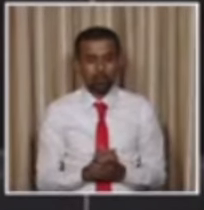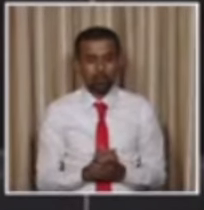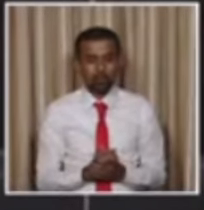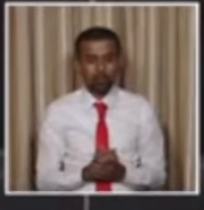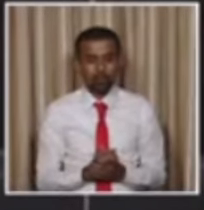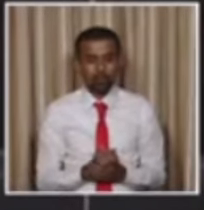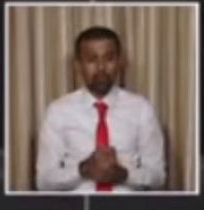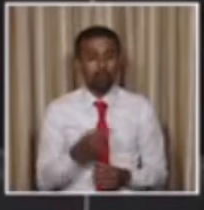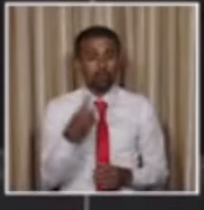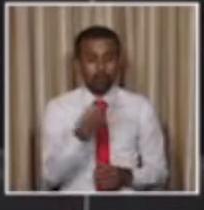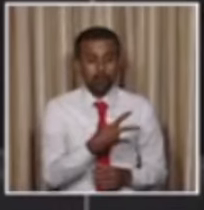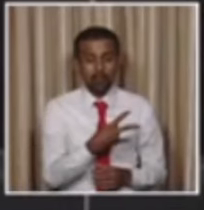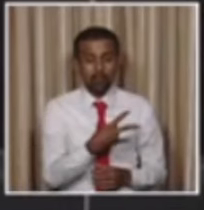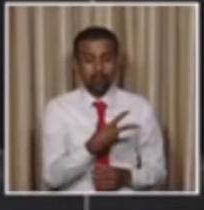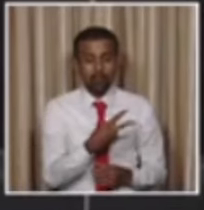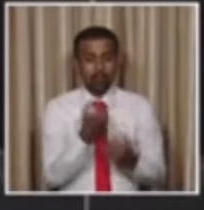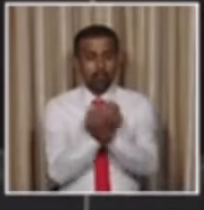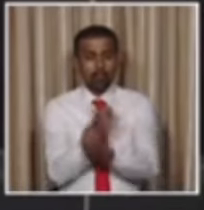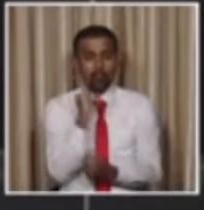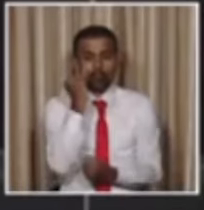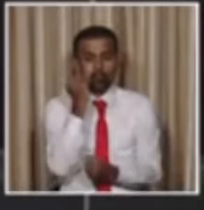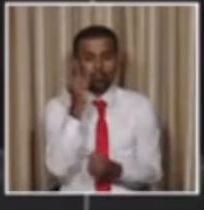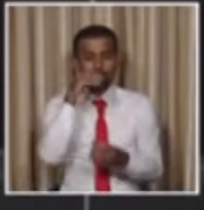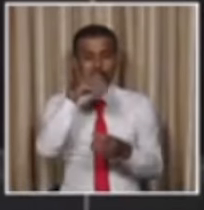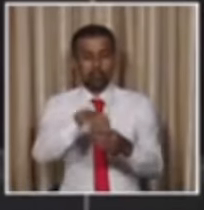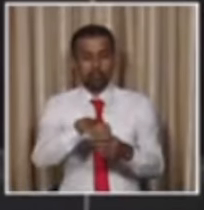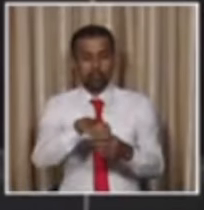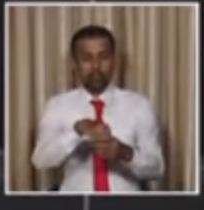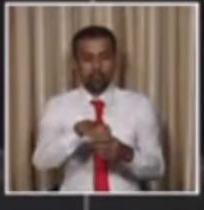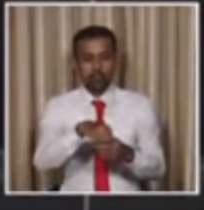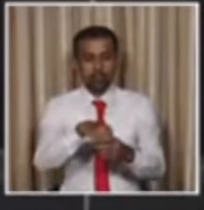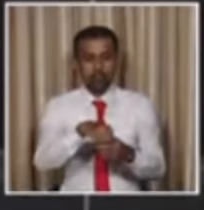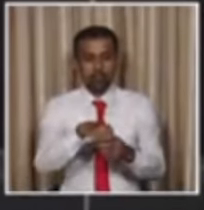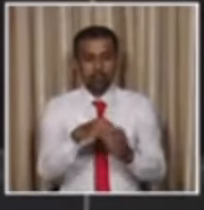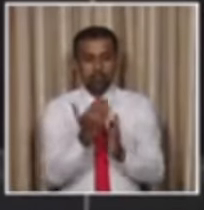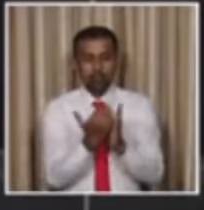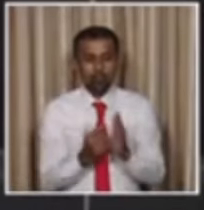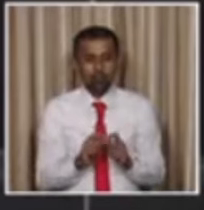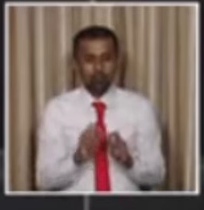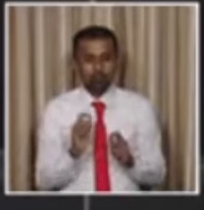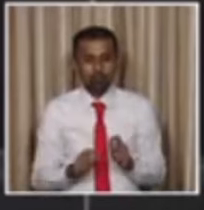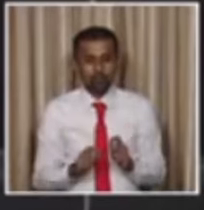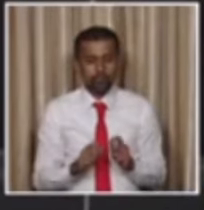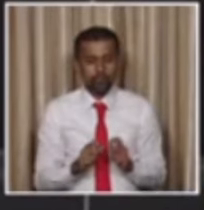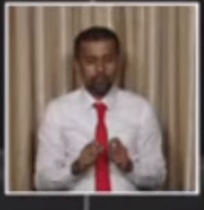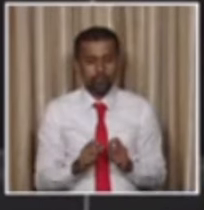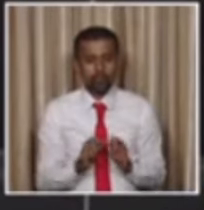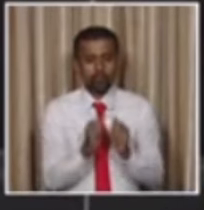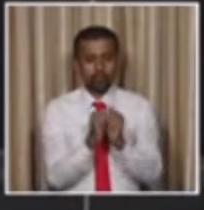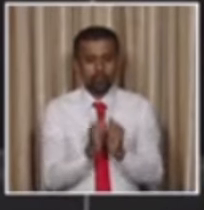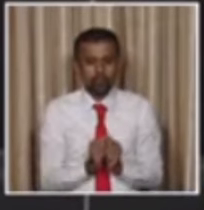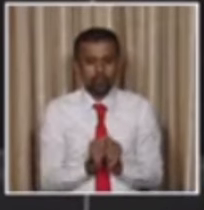තිබෙනවා. දෙවෙනි කාරණේ පොලිස්පතිවරයා පත්කිරීමේදී ව්‍යවස්ථාදායක සභාව කටයුතු